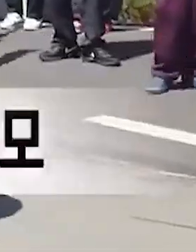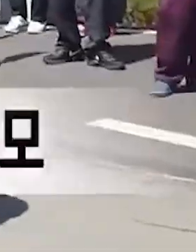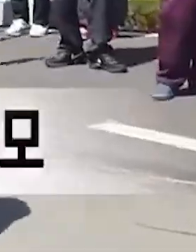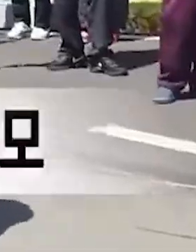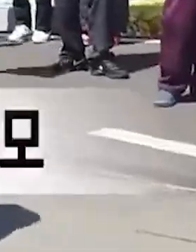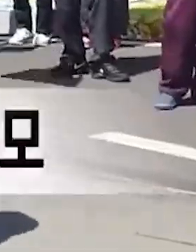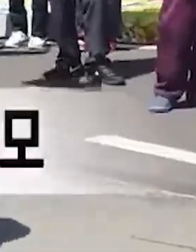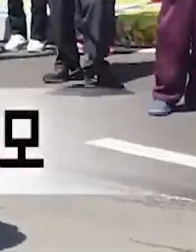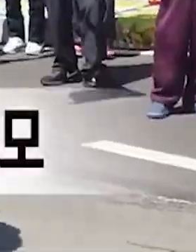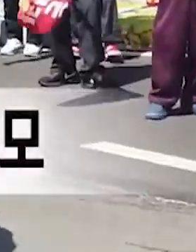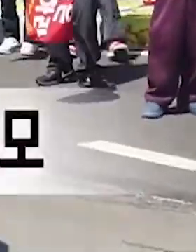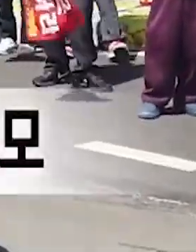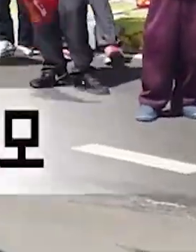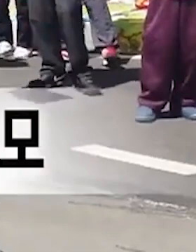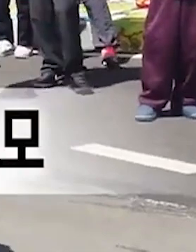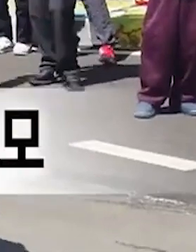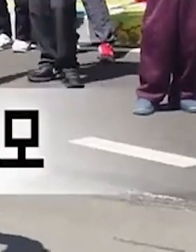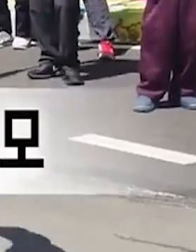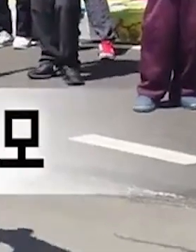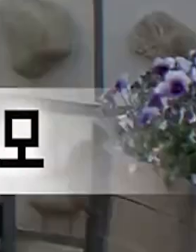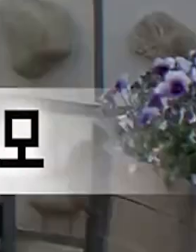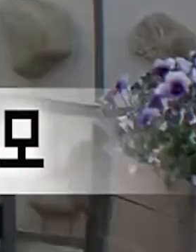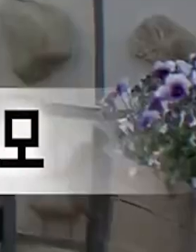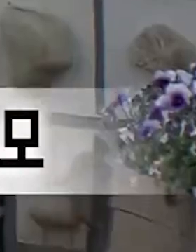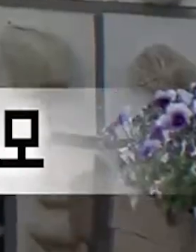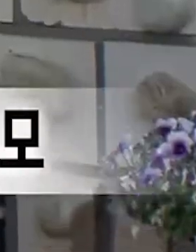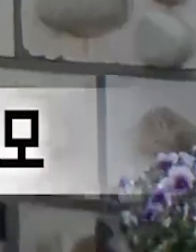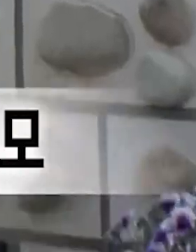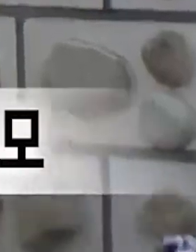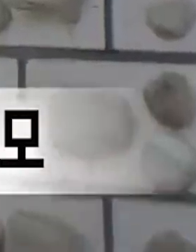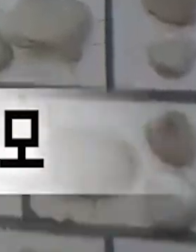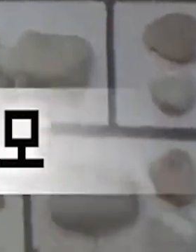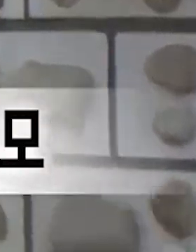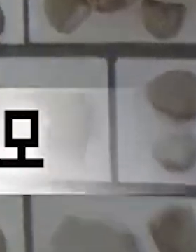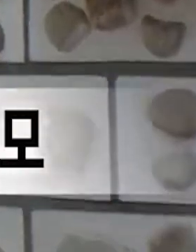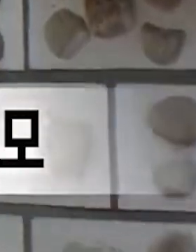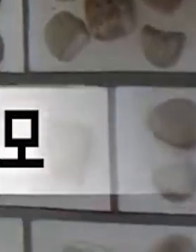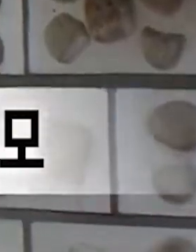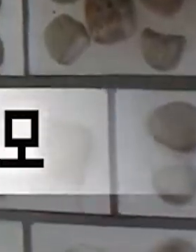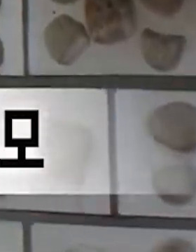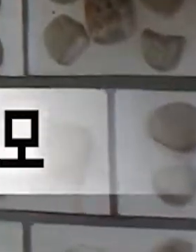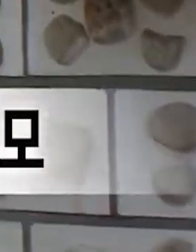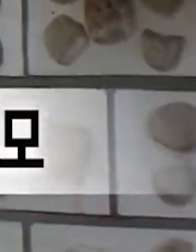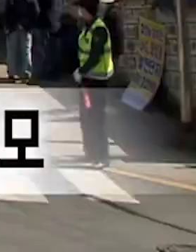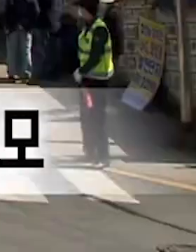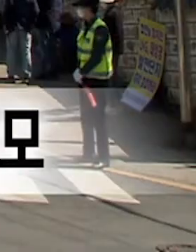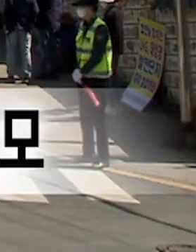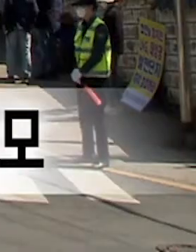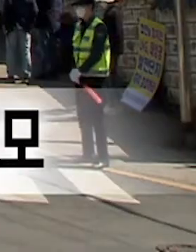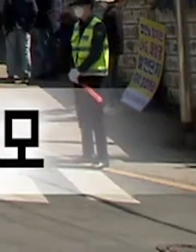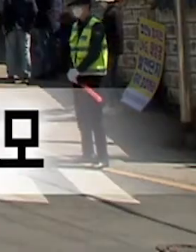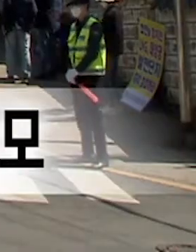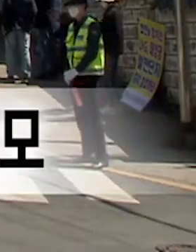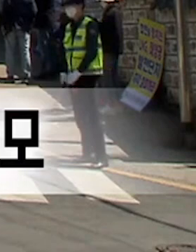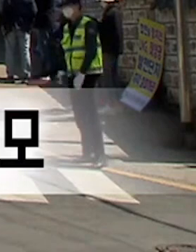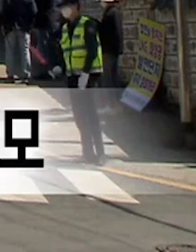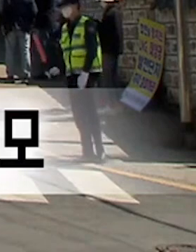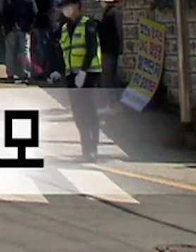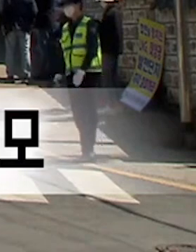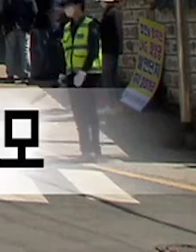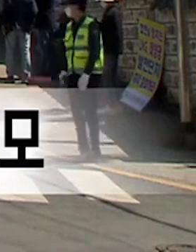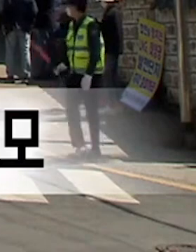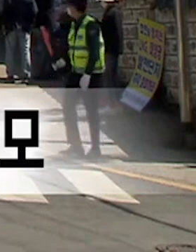이 과정에서 수많은 집회와 기자회견, 탄원서 제출 등 엄청난 시간과 비용이 들었습니다. 유치